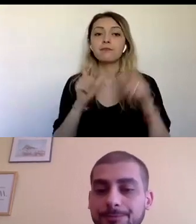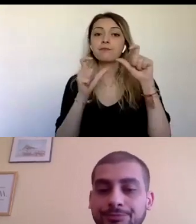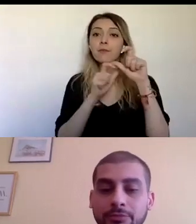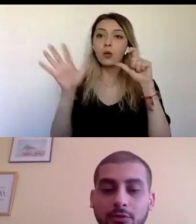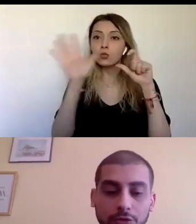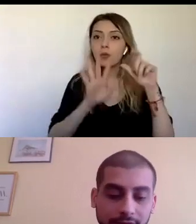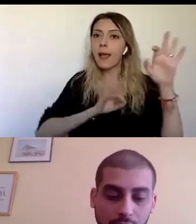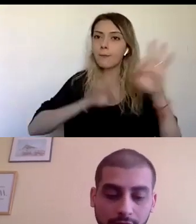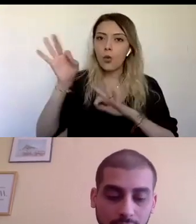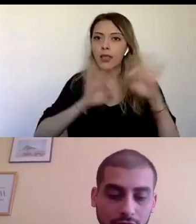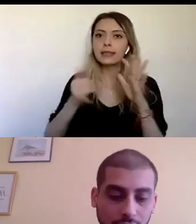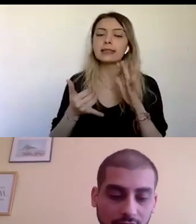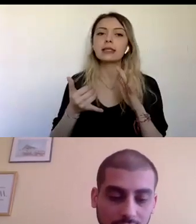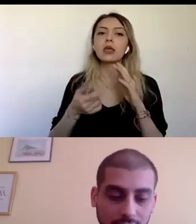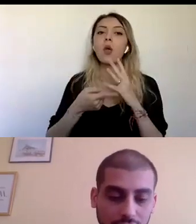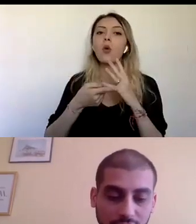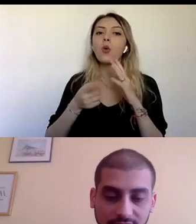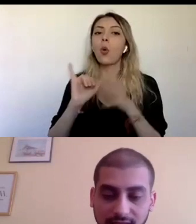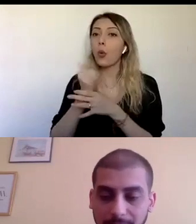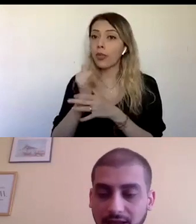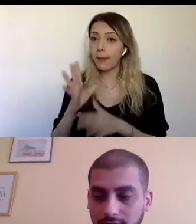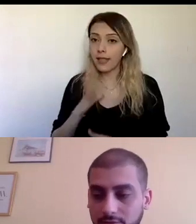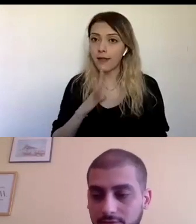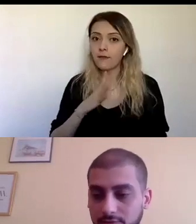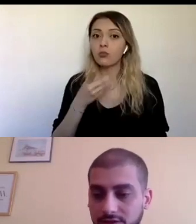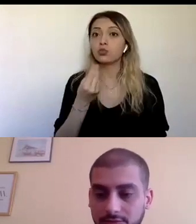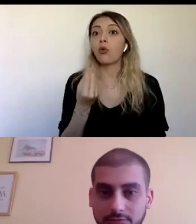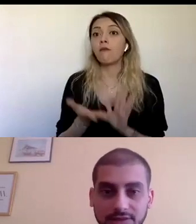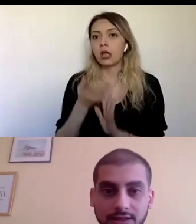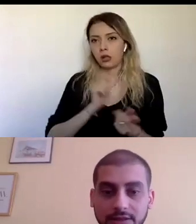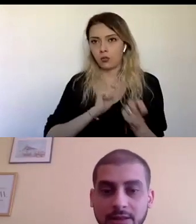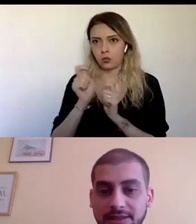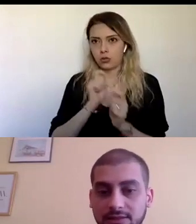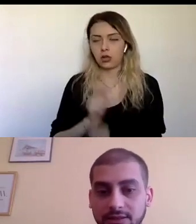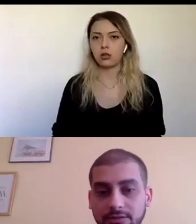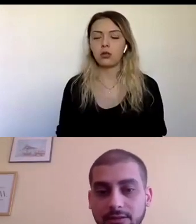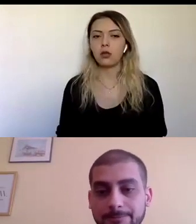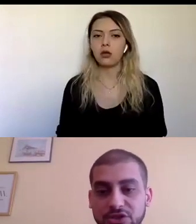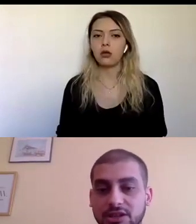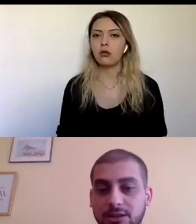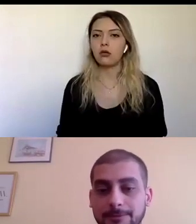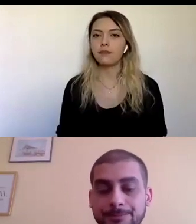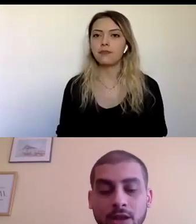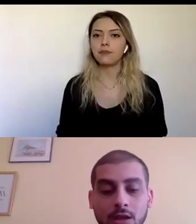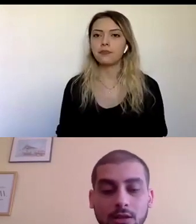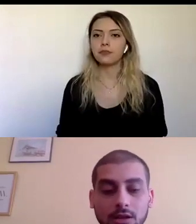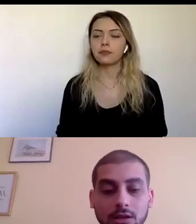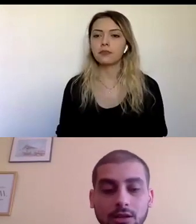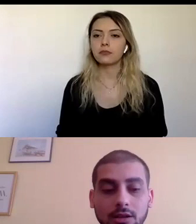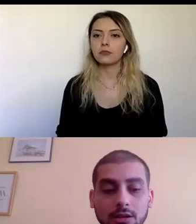mevcut. Örnek veriyorum bu çokça sık yapılan saldırılardan bir tanesidir. Şaka gibi.